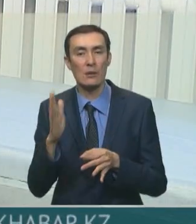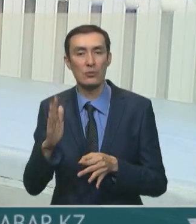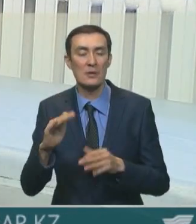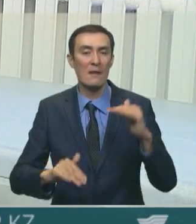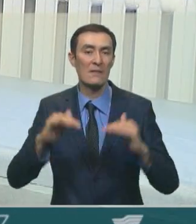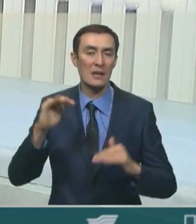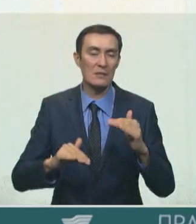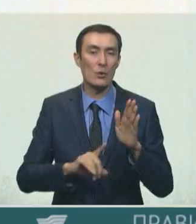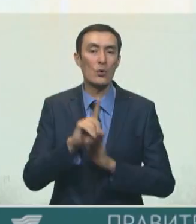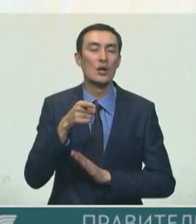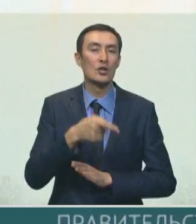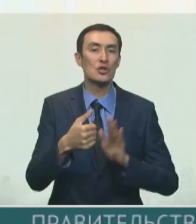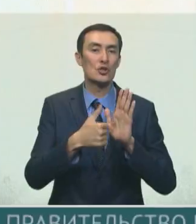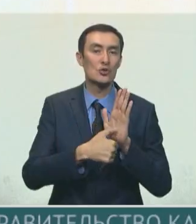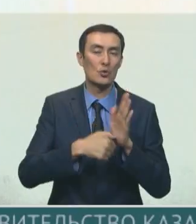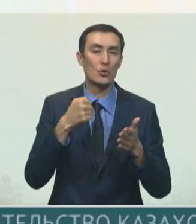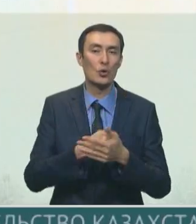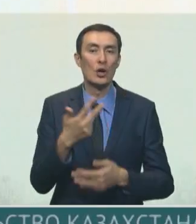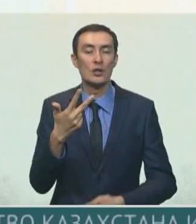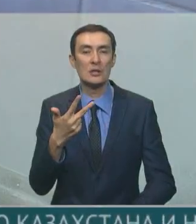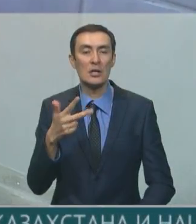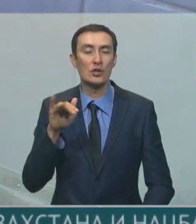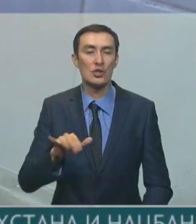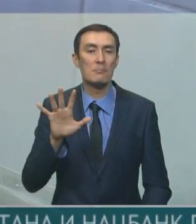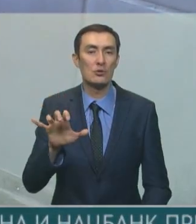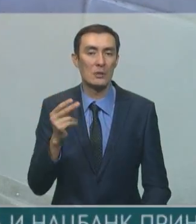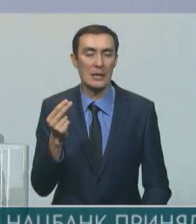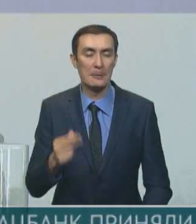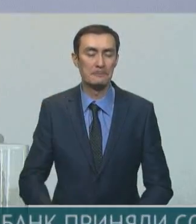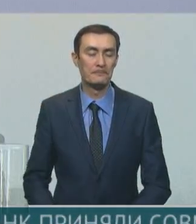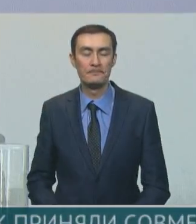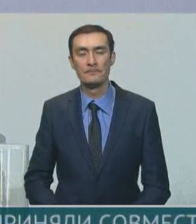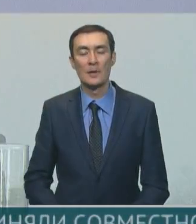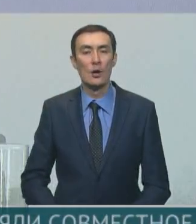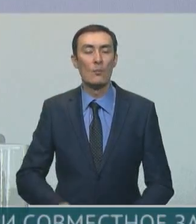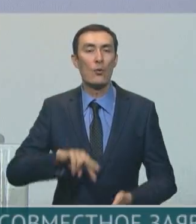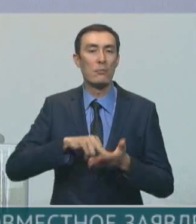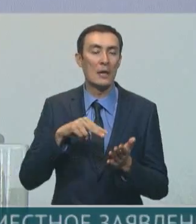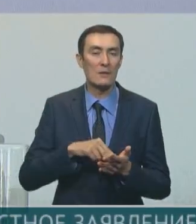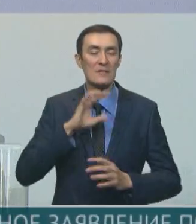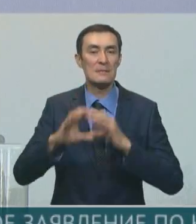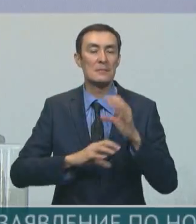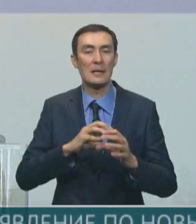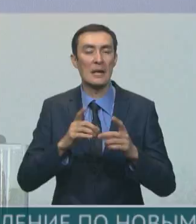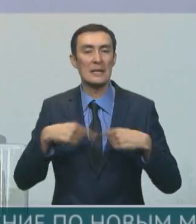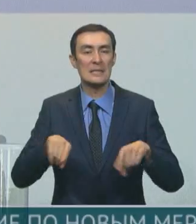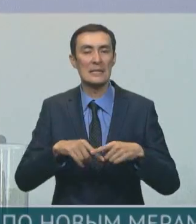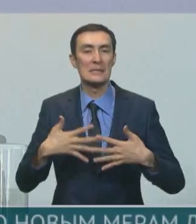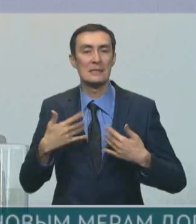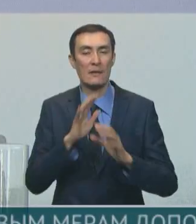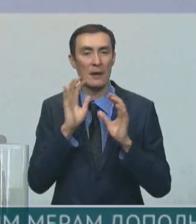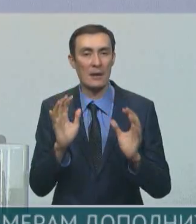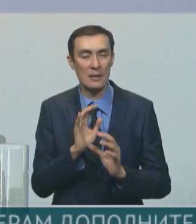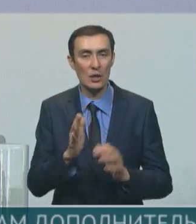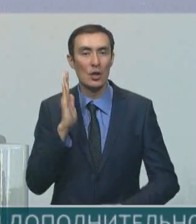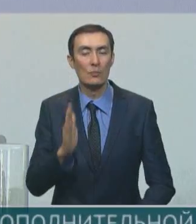будет варьироваться от 1600 до 3500 тенге. По прогнозу Всемирной организации здравоохранения, вот я сказал,